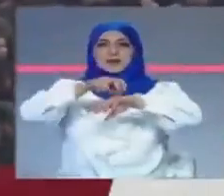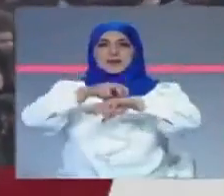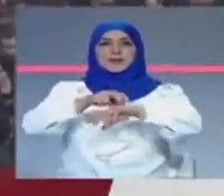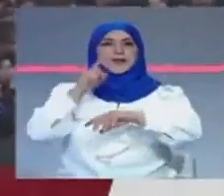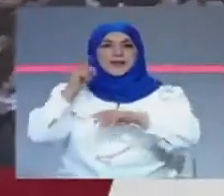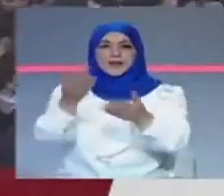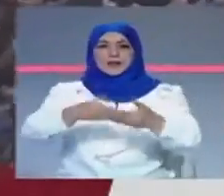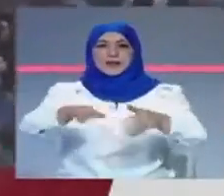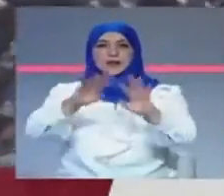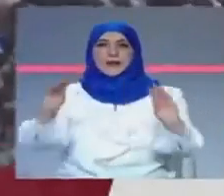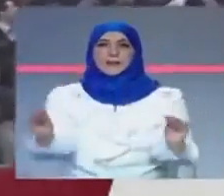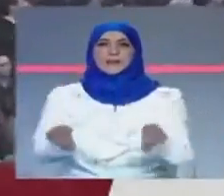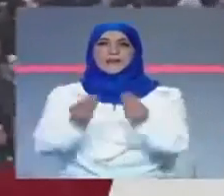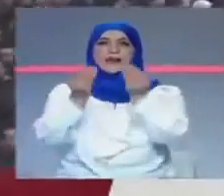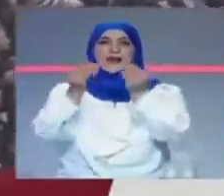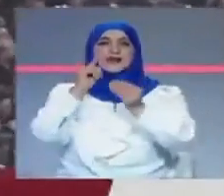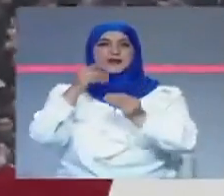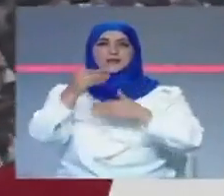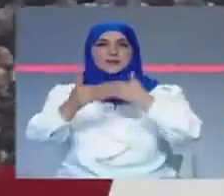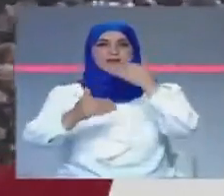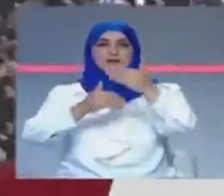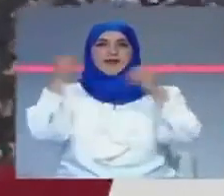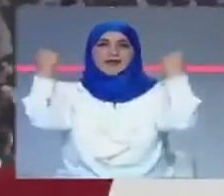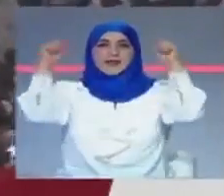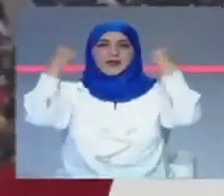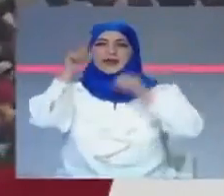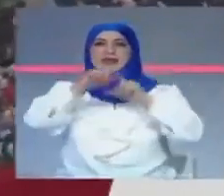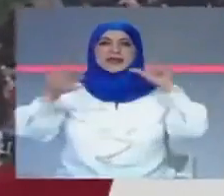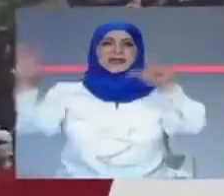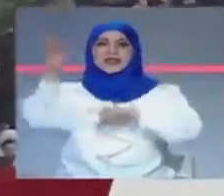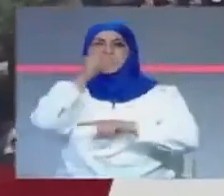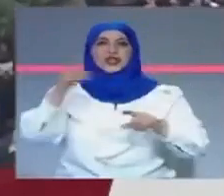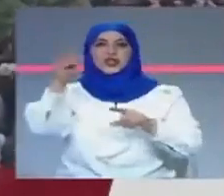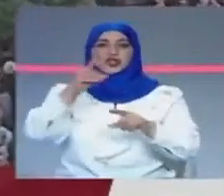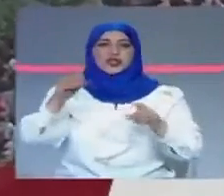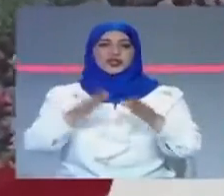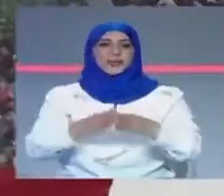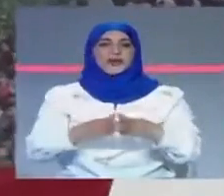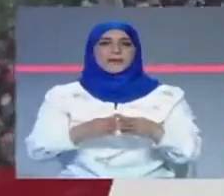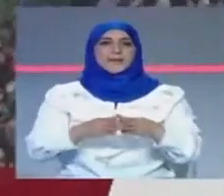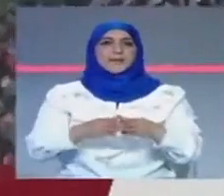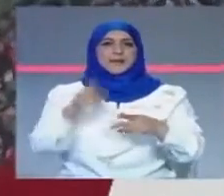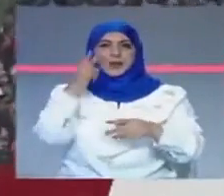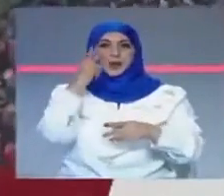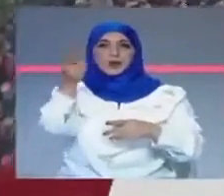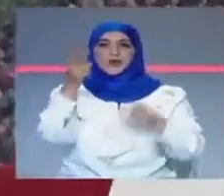اخرى بدات بالتحقق مع الثوره السابع عشر من ديسمبر الرابع عشر من شان في